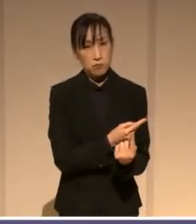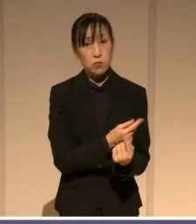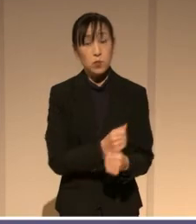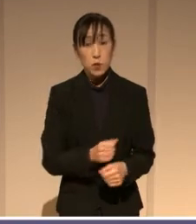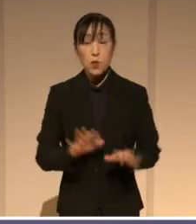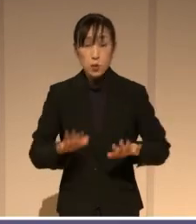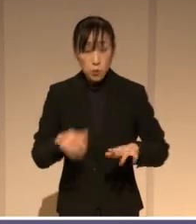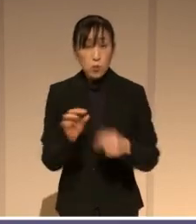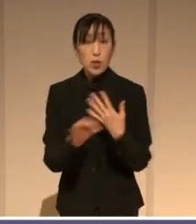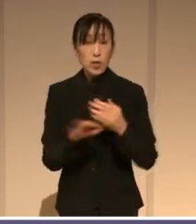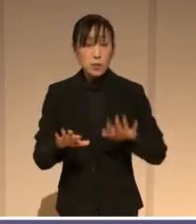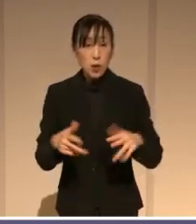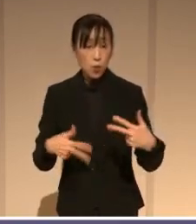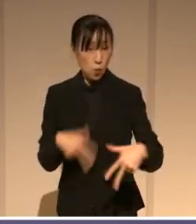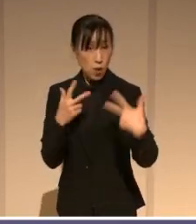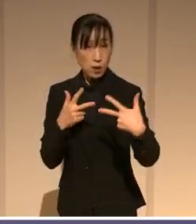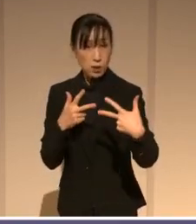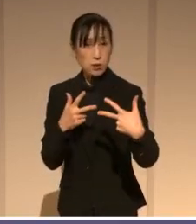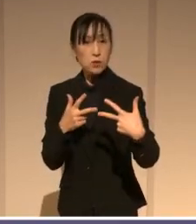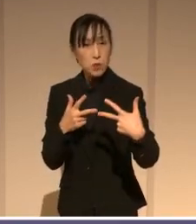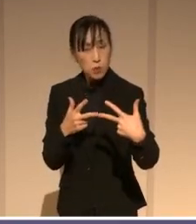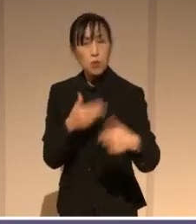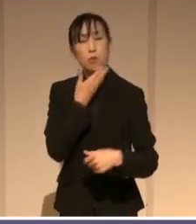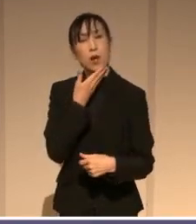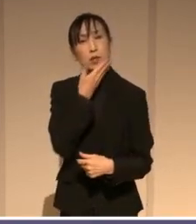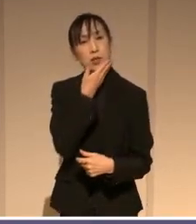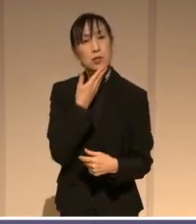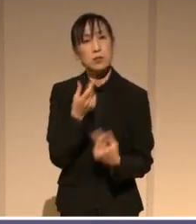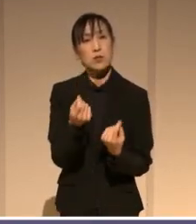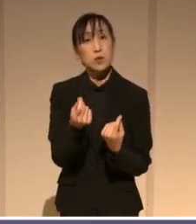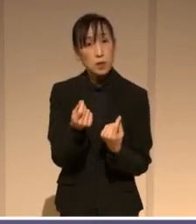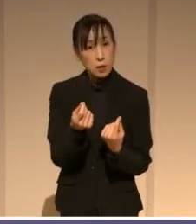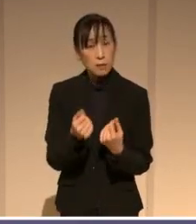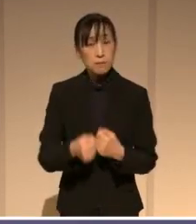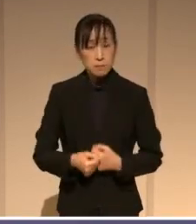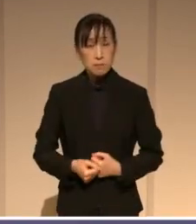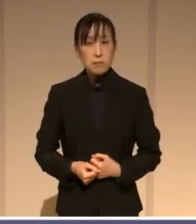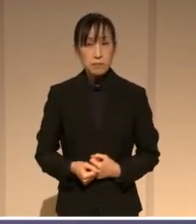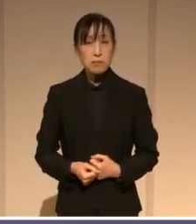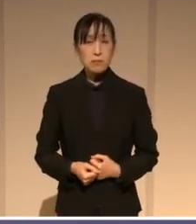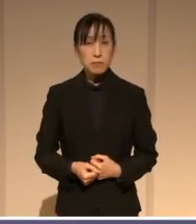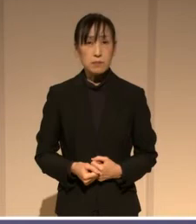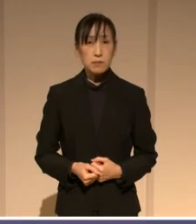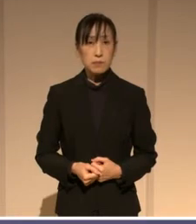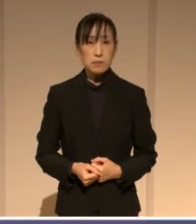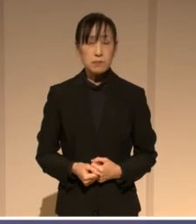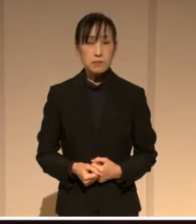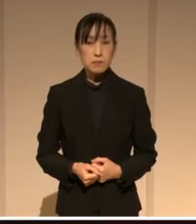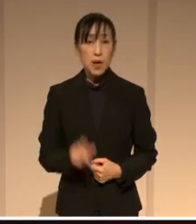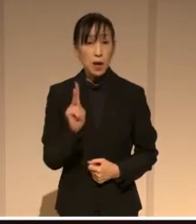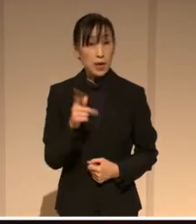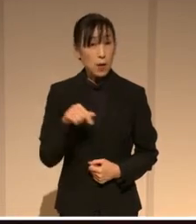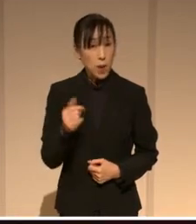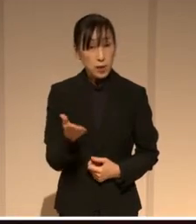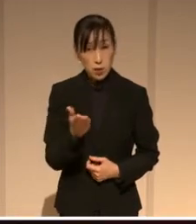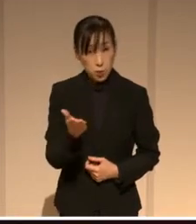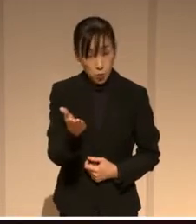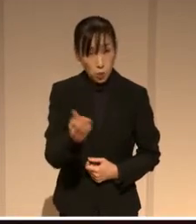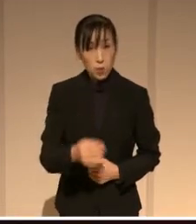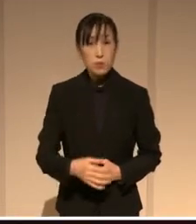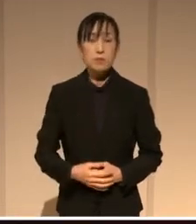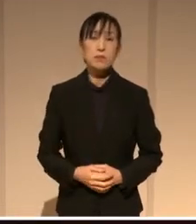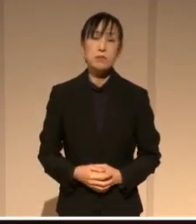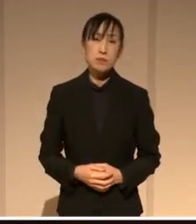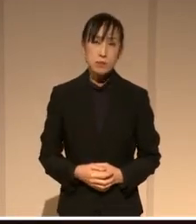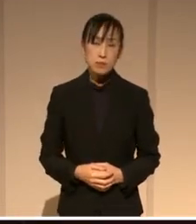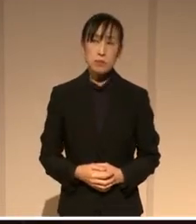から便利ですよね同じことですよねはい頑張らさんいかがでしょうか僕